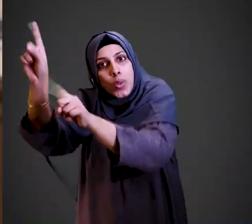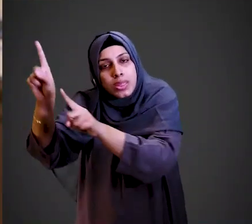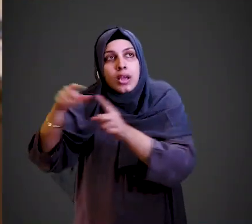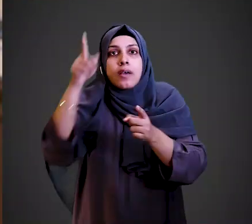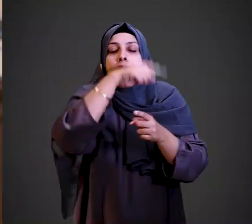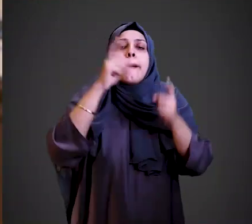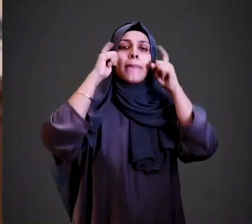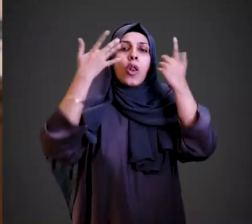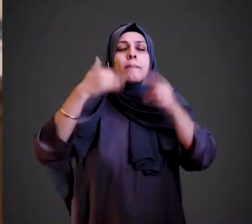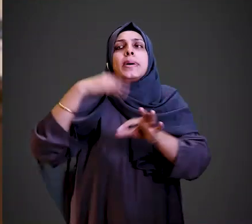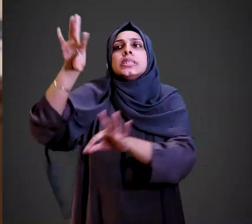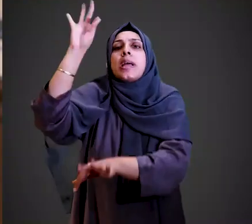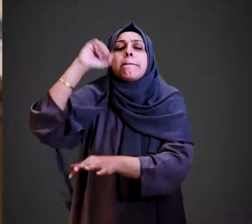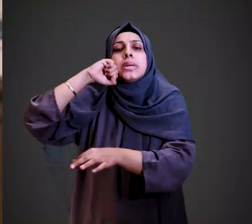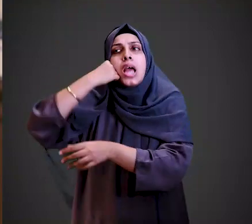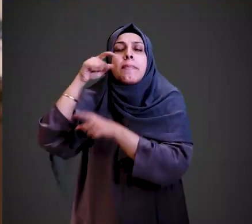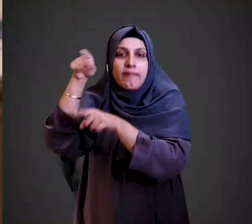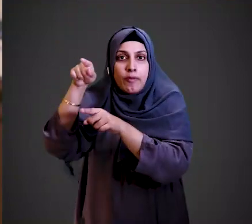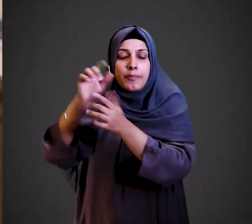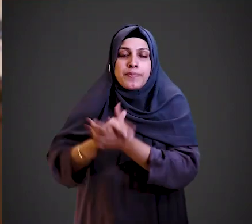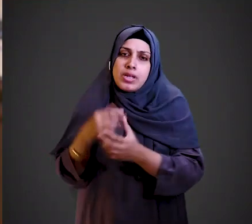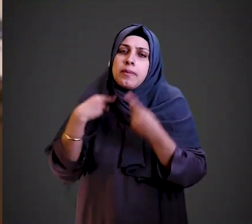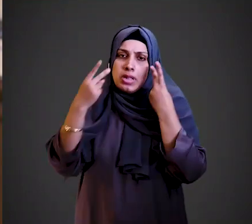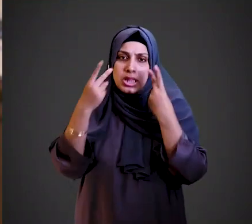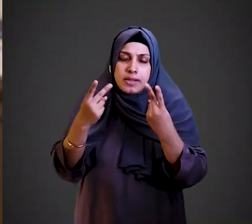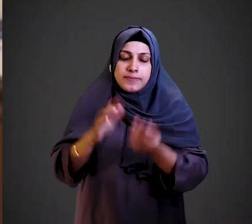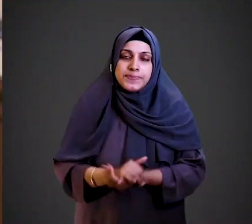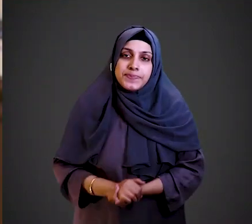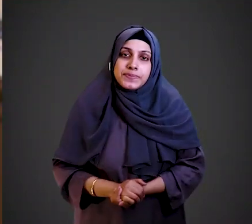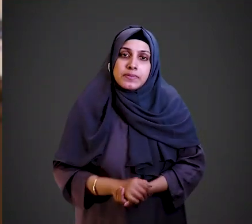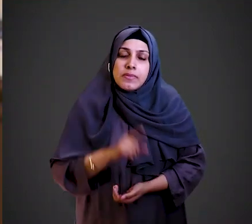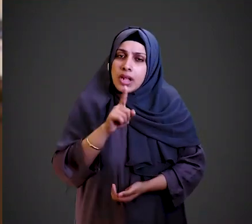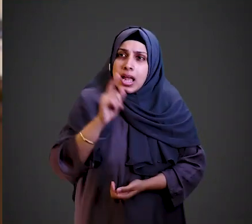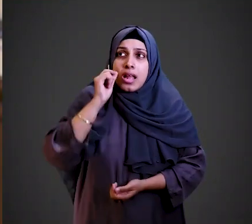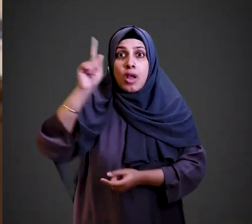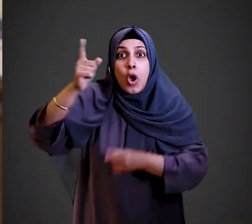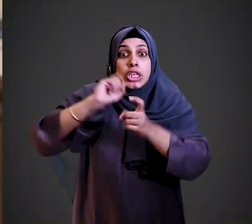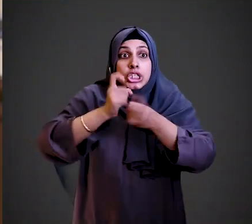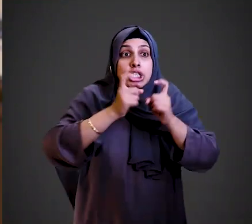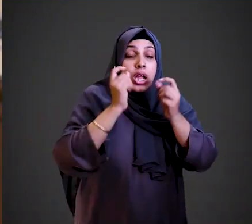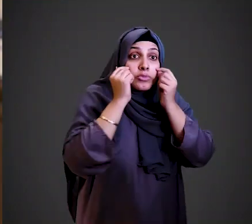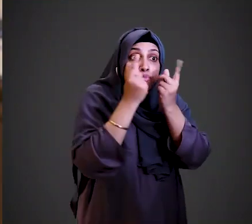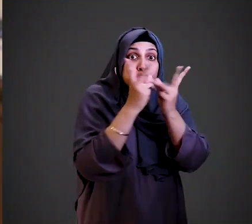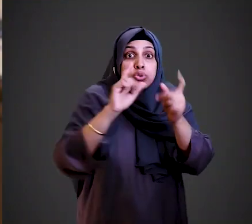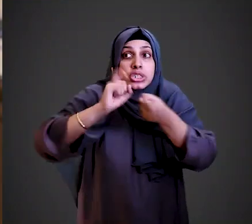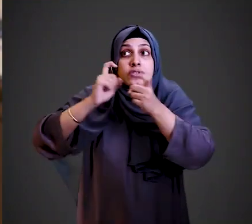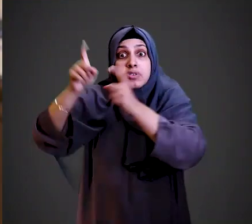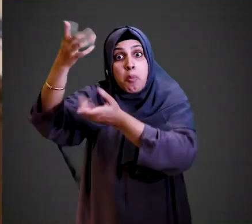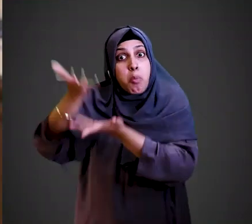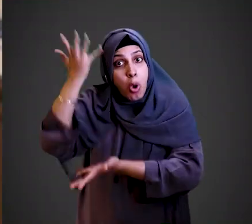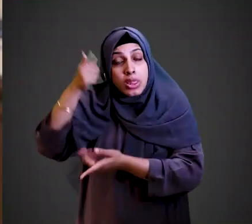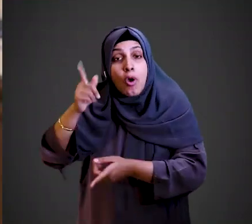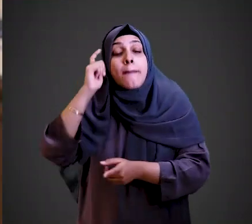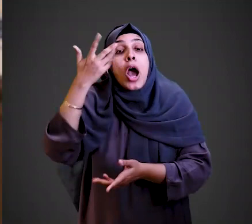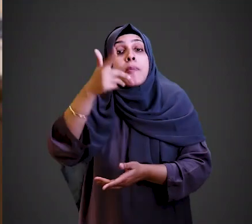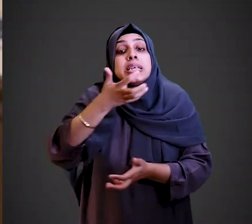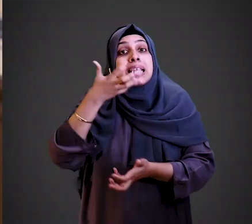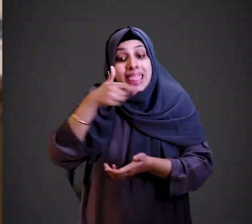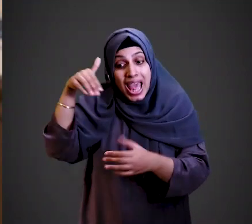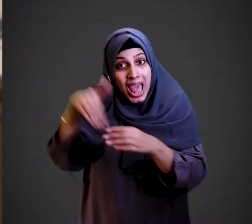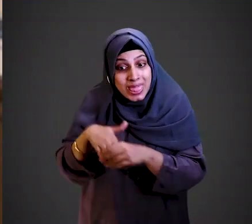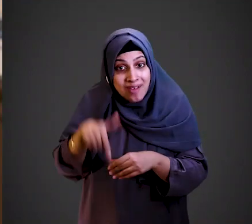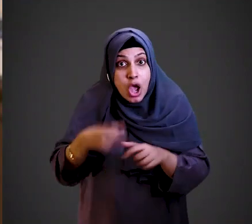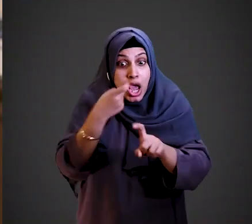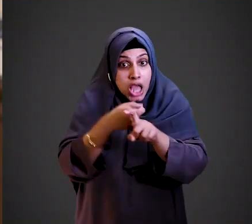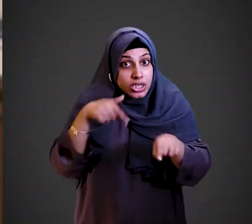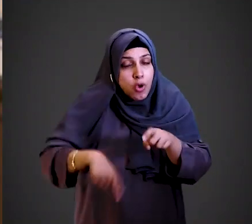میں اگر پنجاب کی اگزامپل لینا چاہوں تو وہاں پر اگر ہم دیکھیں تو ذرا ڈائیورسٹی ہے، اور سندھ کے اندر بھی اگر ہم دیکھیں تو کراچی